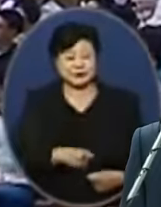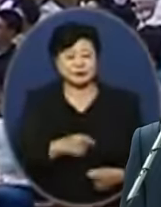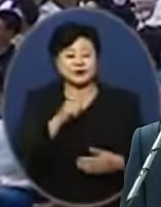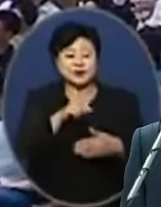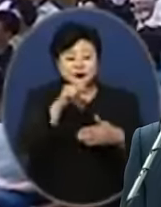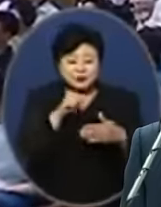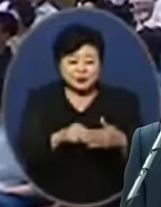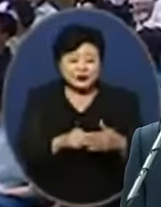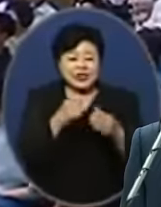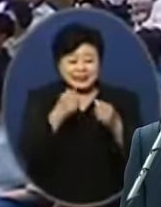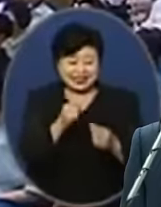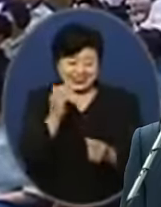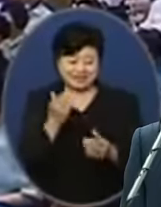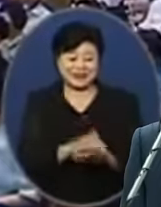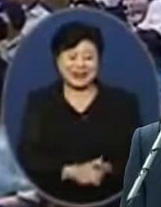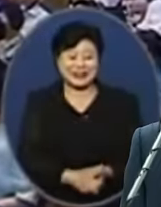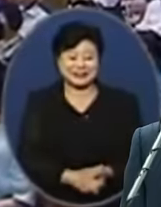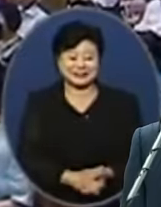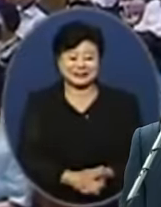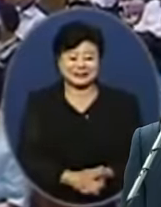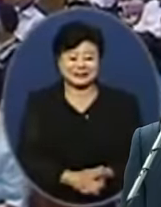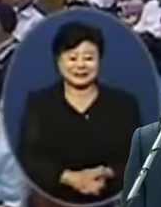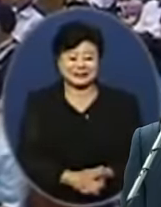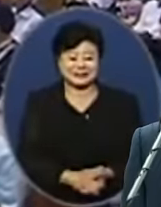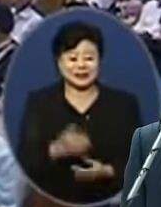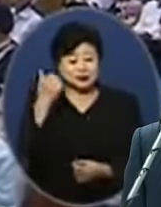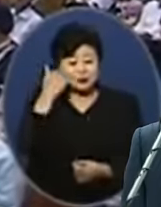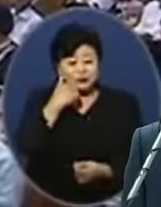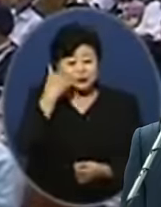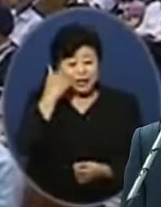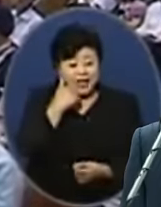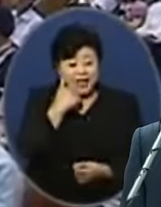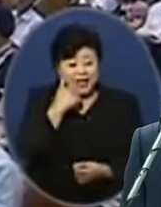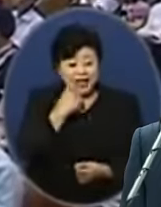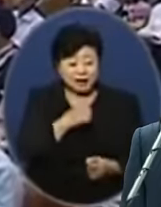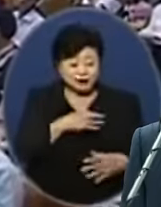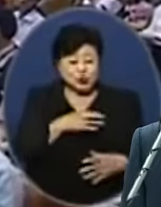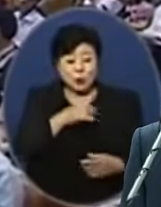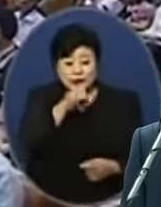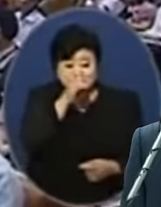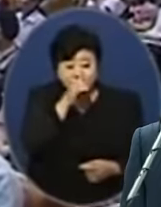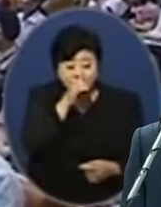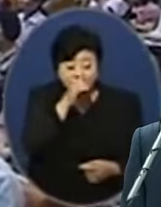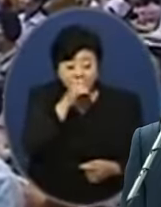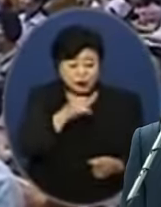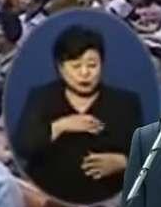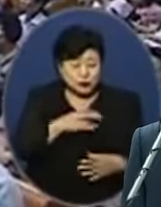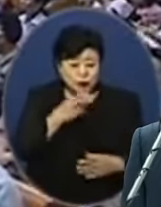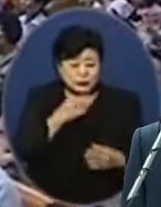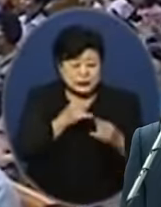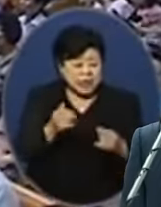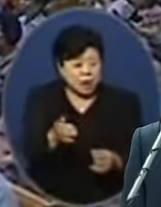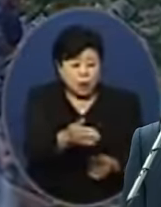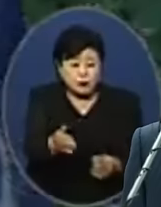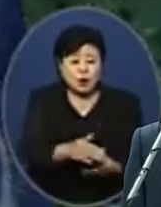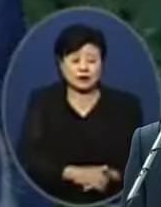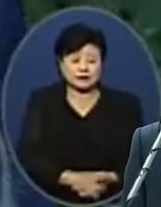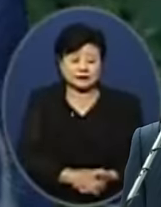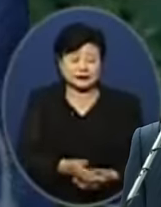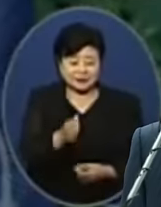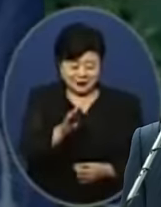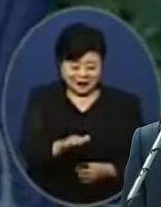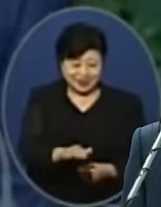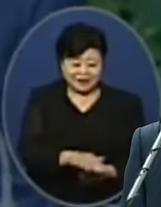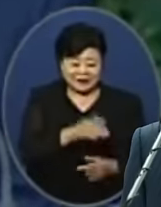속에 살아야 될 것인 것입니다. 누구에게나 두려움은 있습니다. 두려움이 없는 사람이 없습니다. 그러나